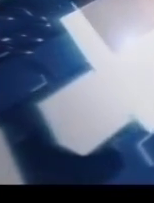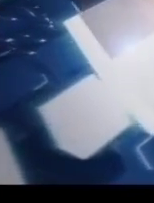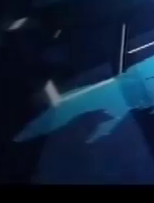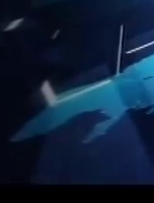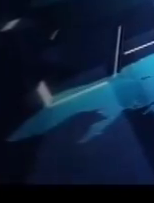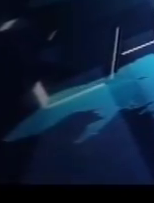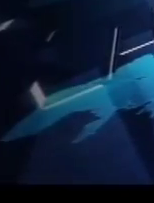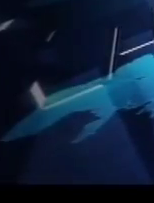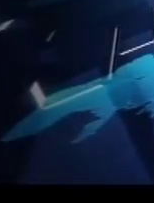Дякую.